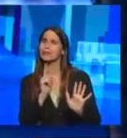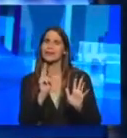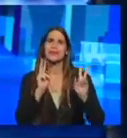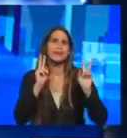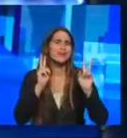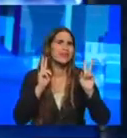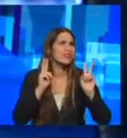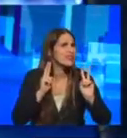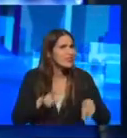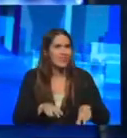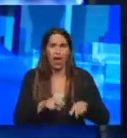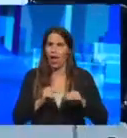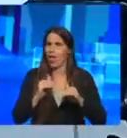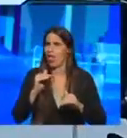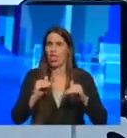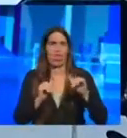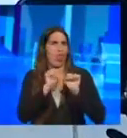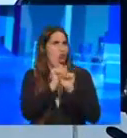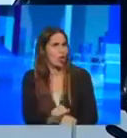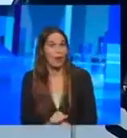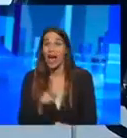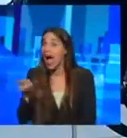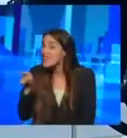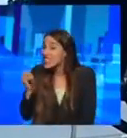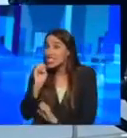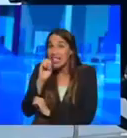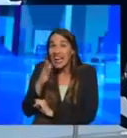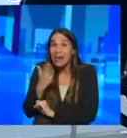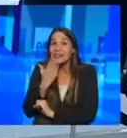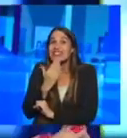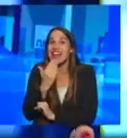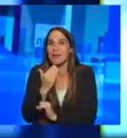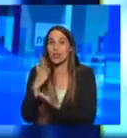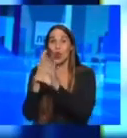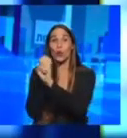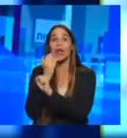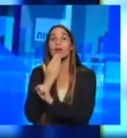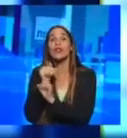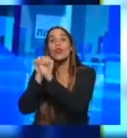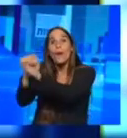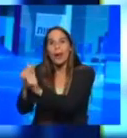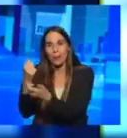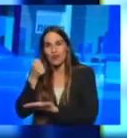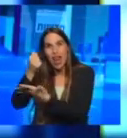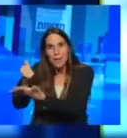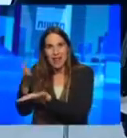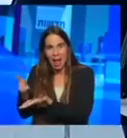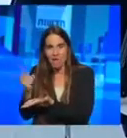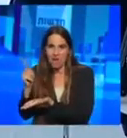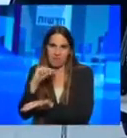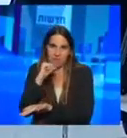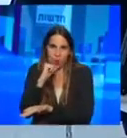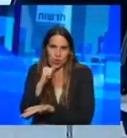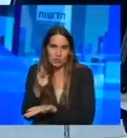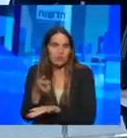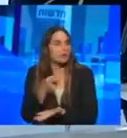הרחק בצד השמאלי. כן, בני, אבל פה אנחנו מדברים על שליחים ישראלים שמתמיינים על ידי הסוכנות היהודית. 100%, קודם כל, שוב,